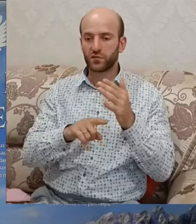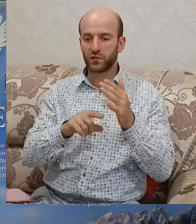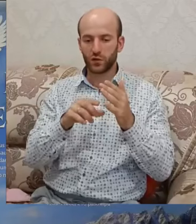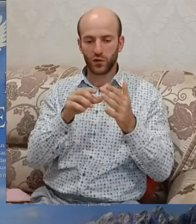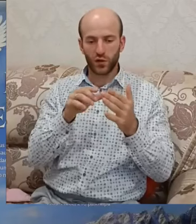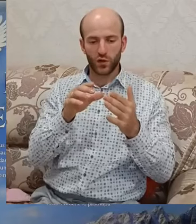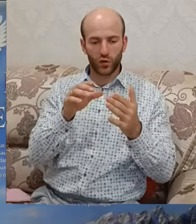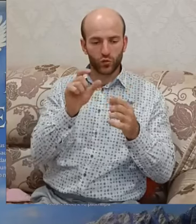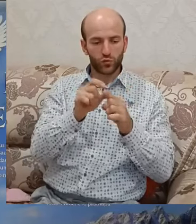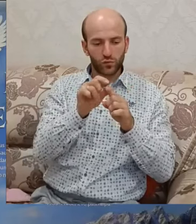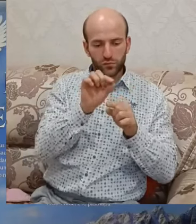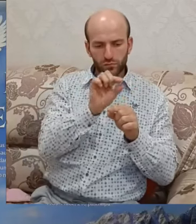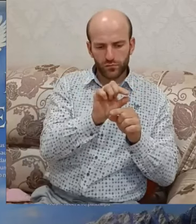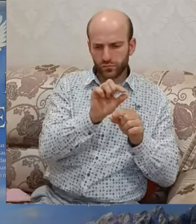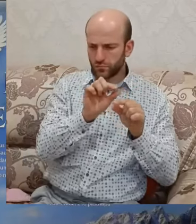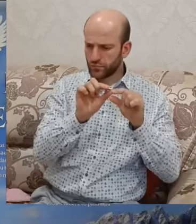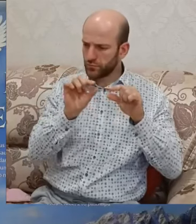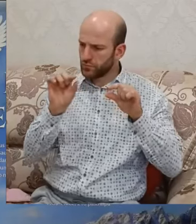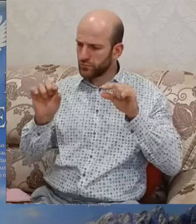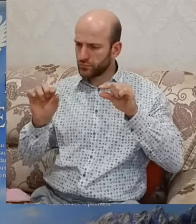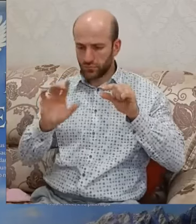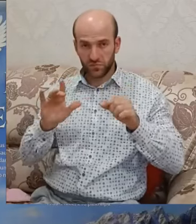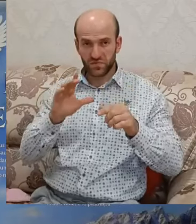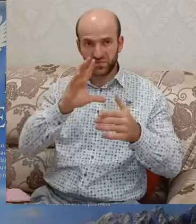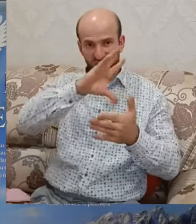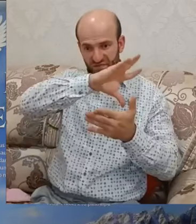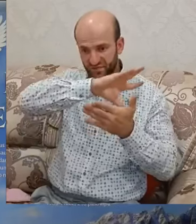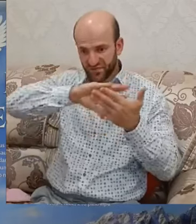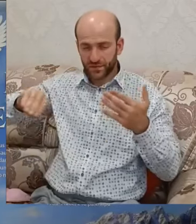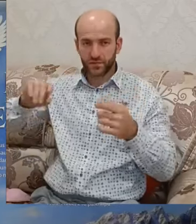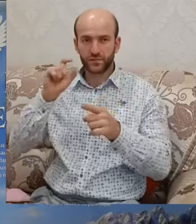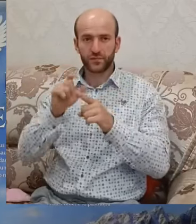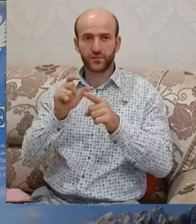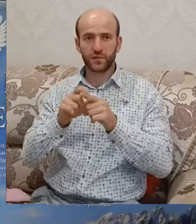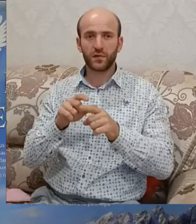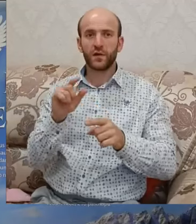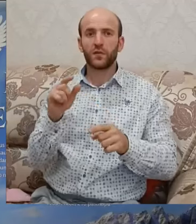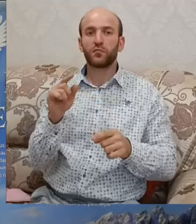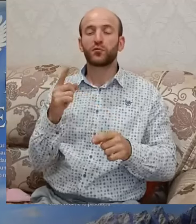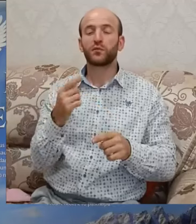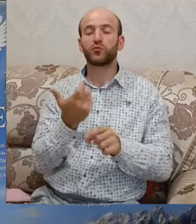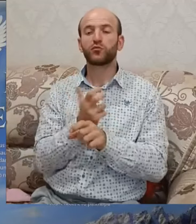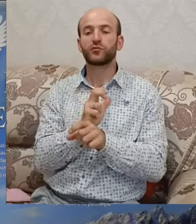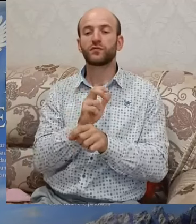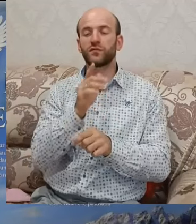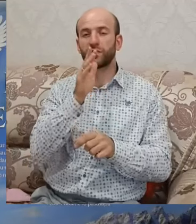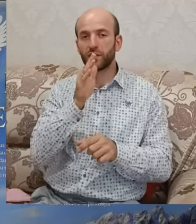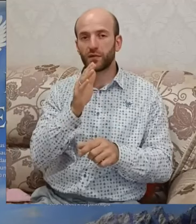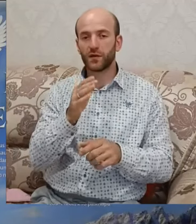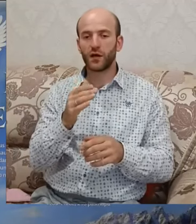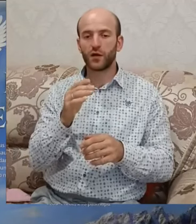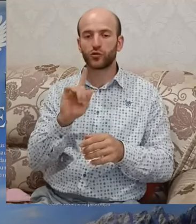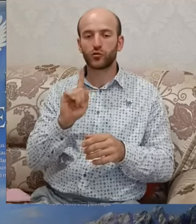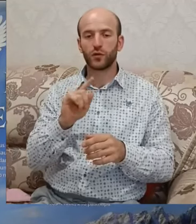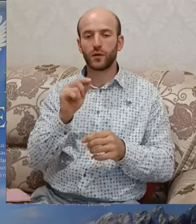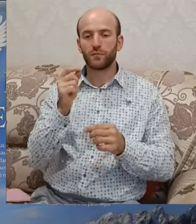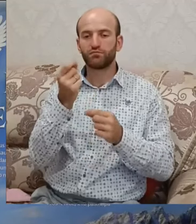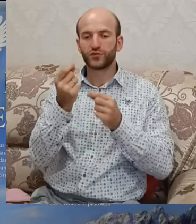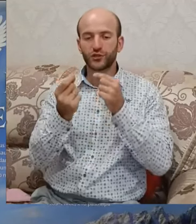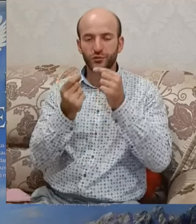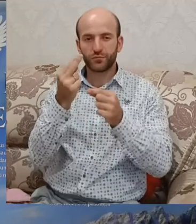Kviečiai įgauna formą. Пшеница обретает форму. Bet štai kas dabar vyksta su kviečiais. Но вот что сейчас происходит с пшеницей.